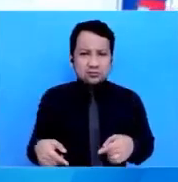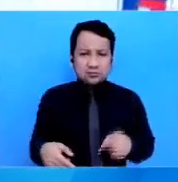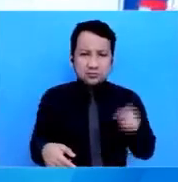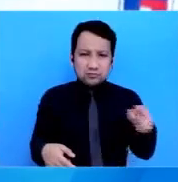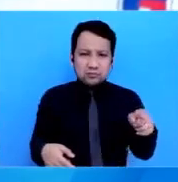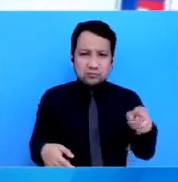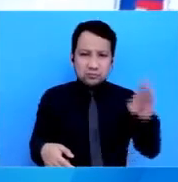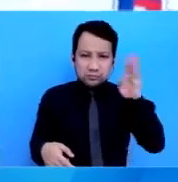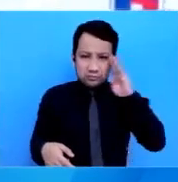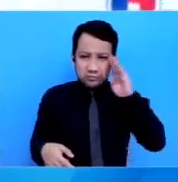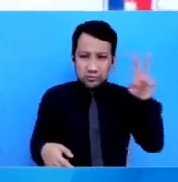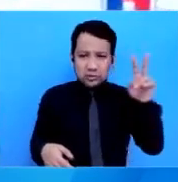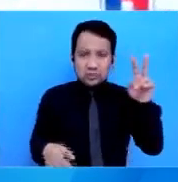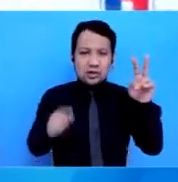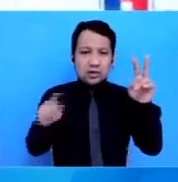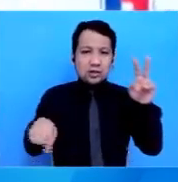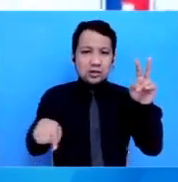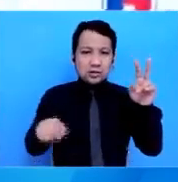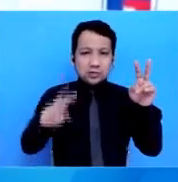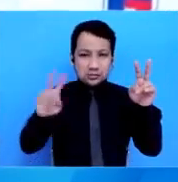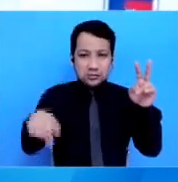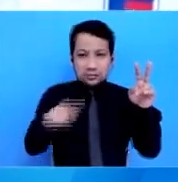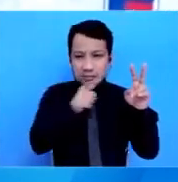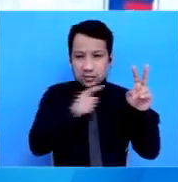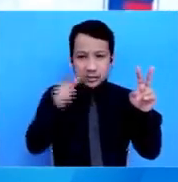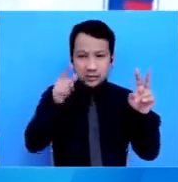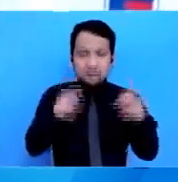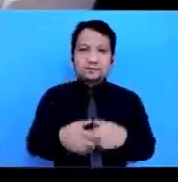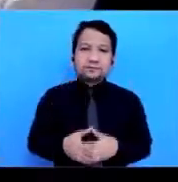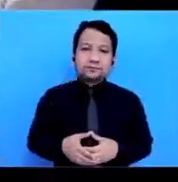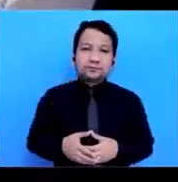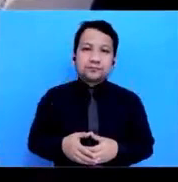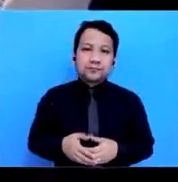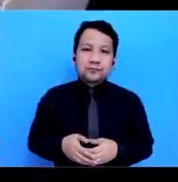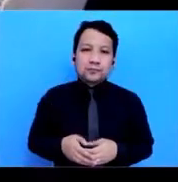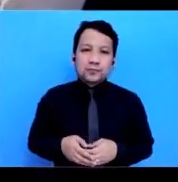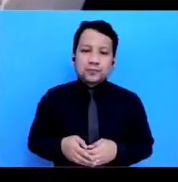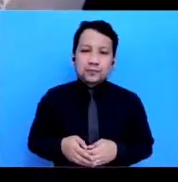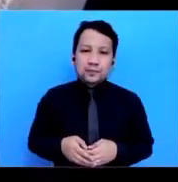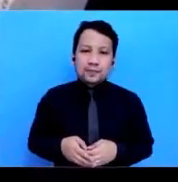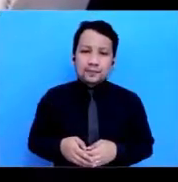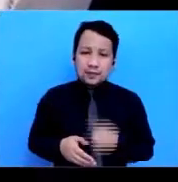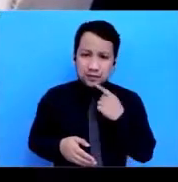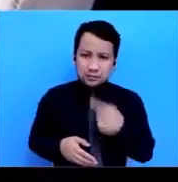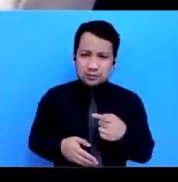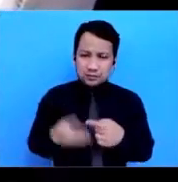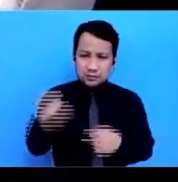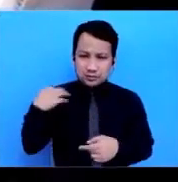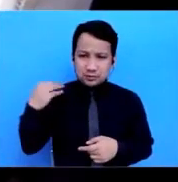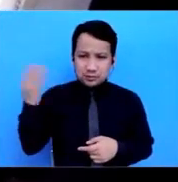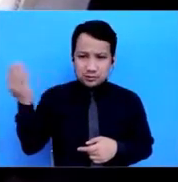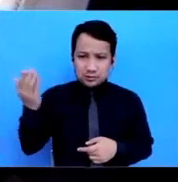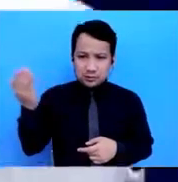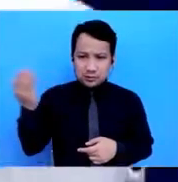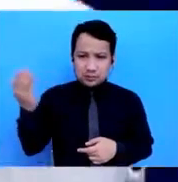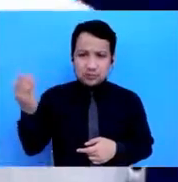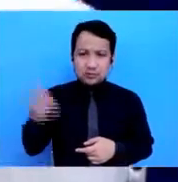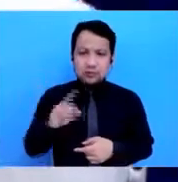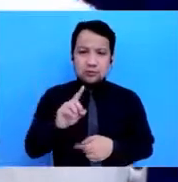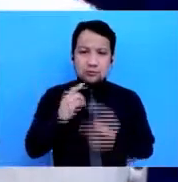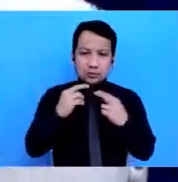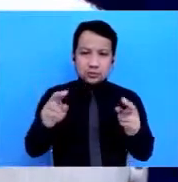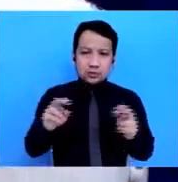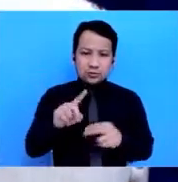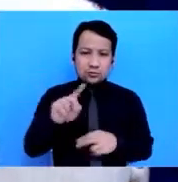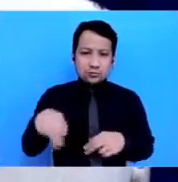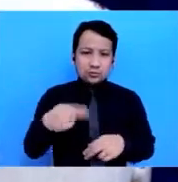Mr. Marcos at si Vice President Lenny Robredo. Sa kandidato sa presidential series ng One News, One PH